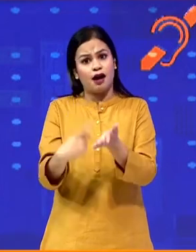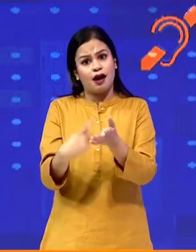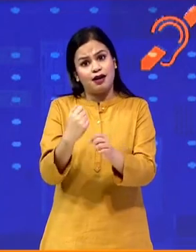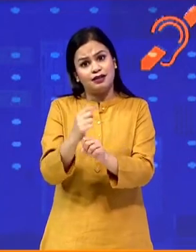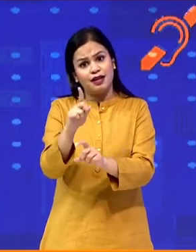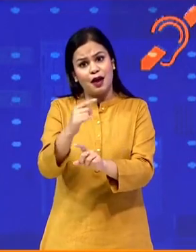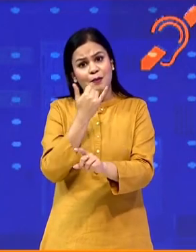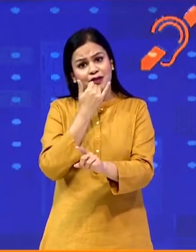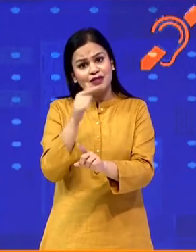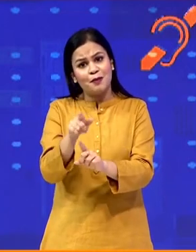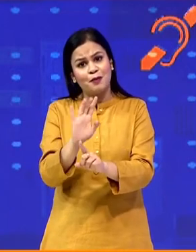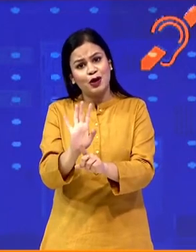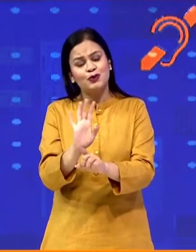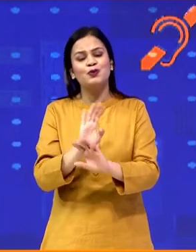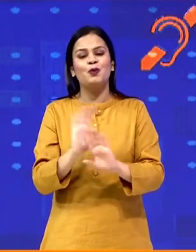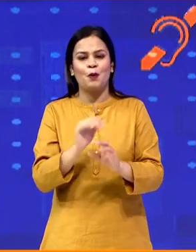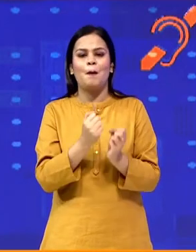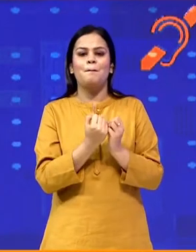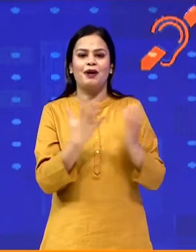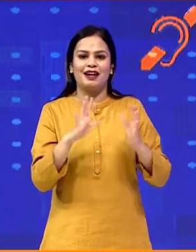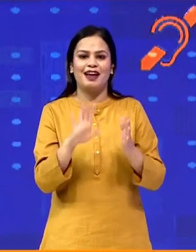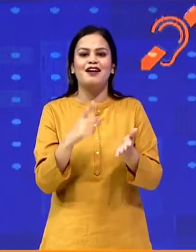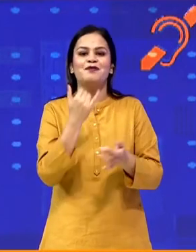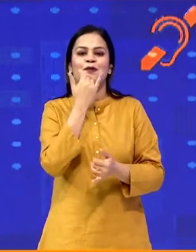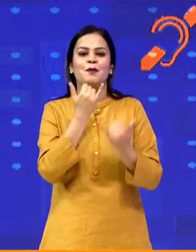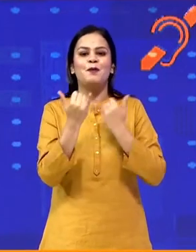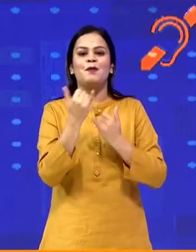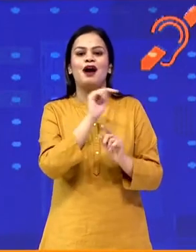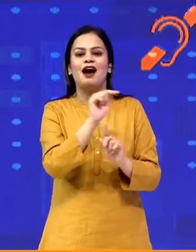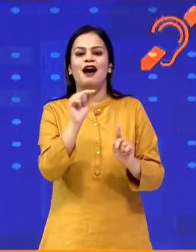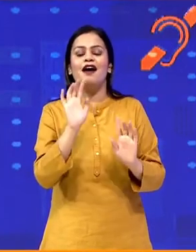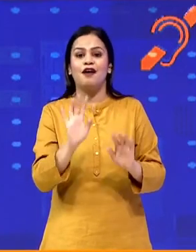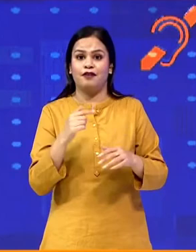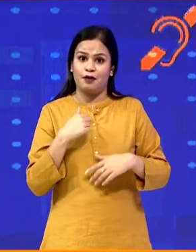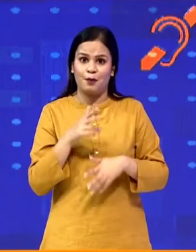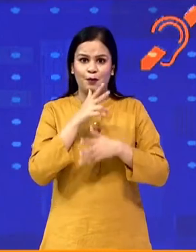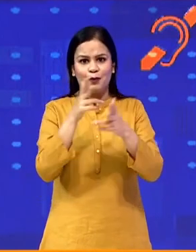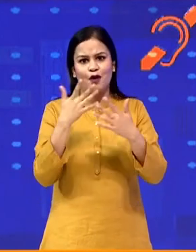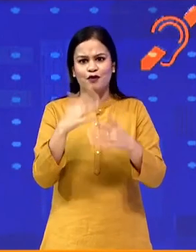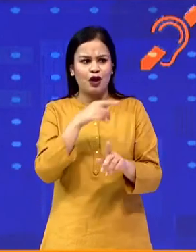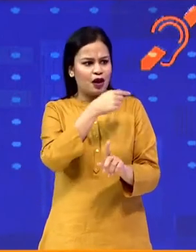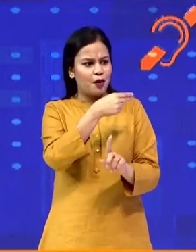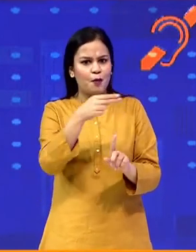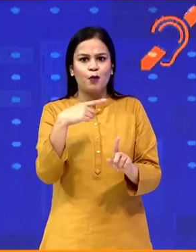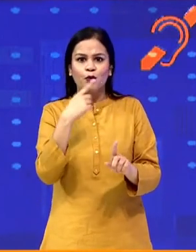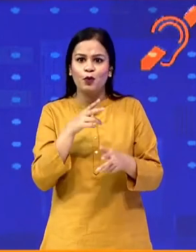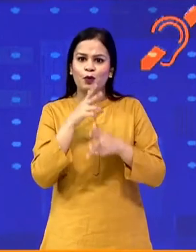इसमें और भी जिम्मेदार है हमने उनका उल्लेख किया